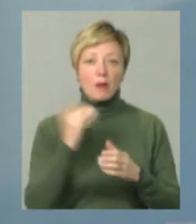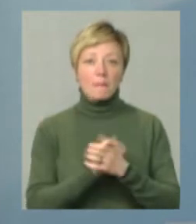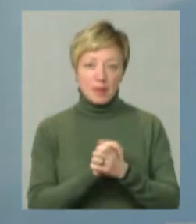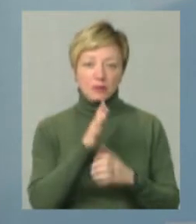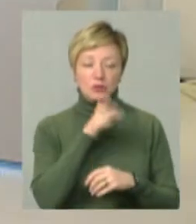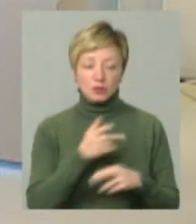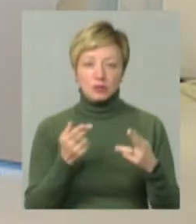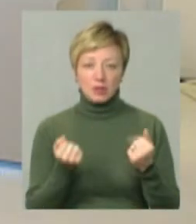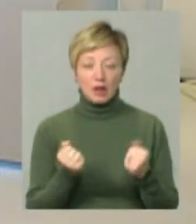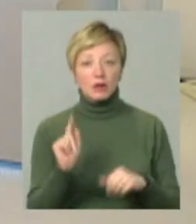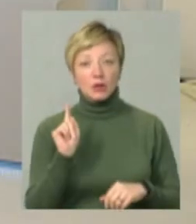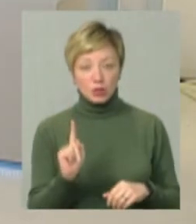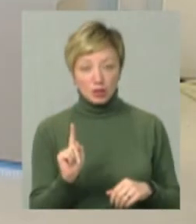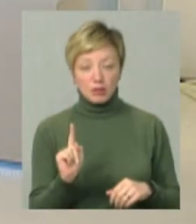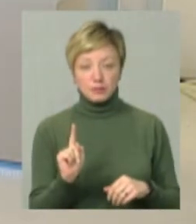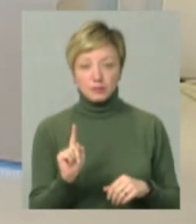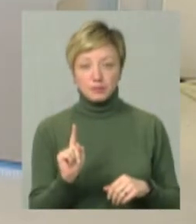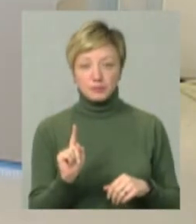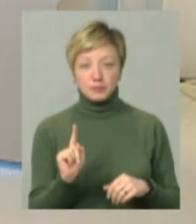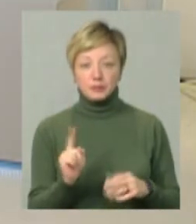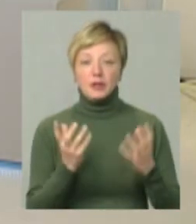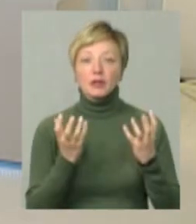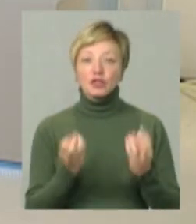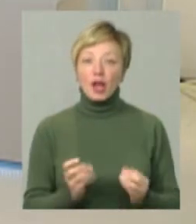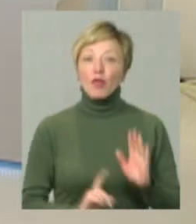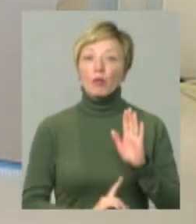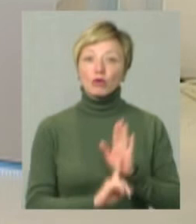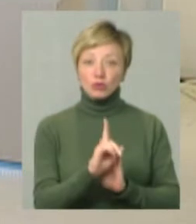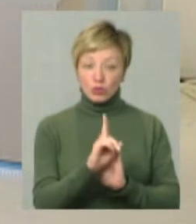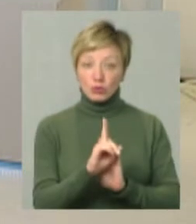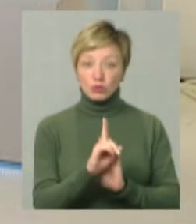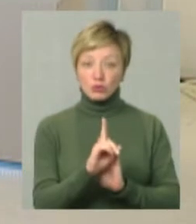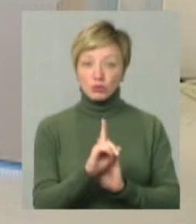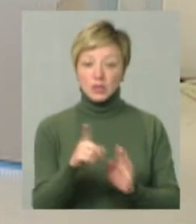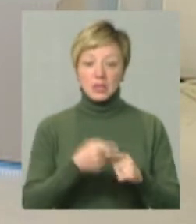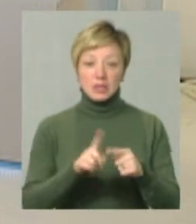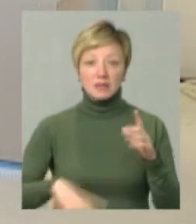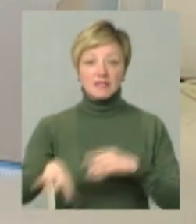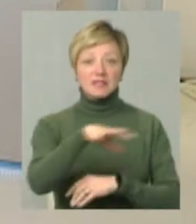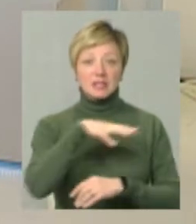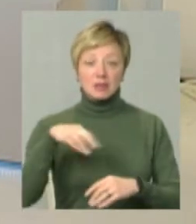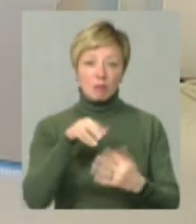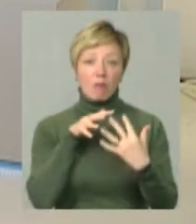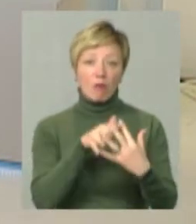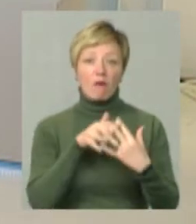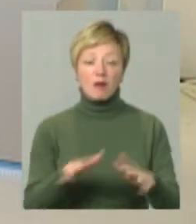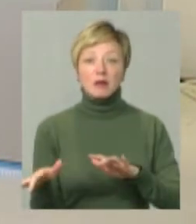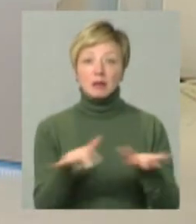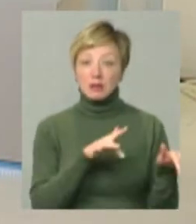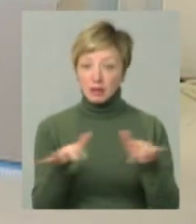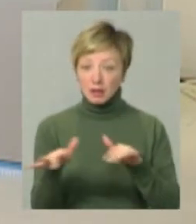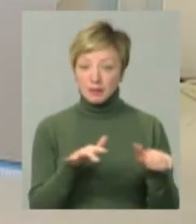в мирний час. Так, так. Однак, ще і на початку оцих всіх бойових